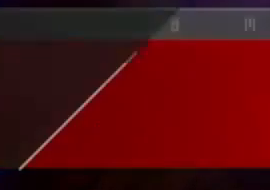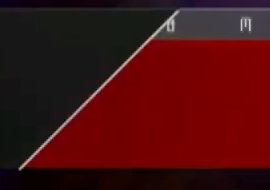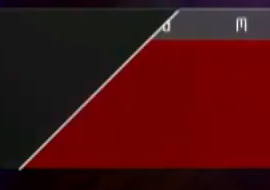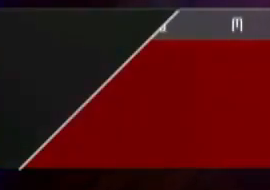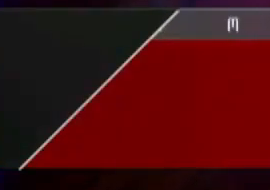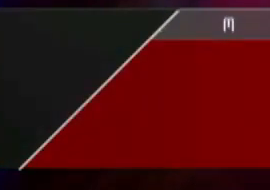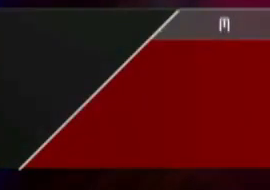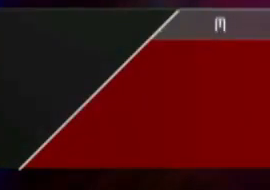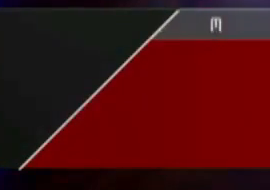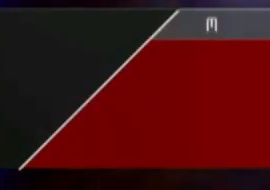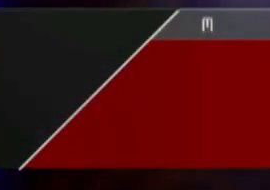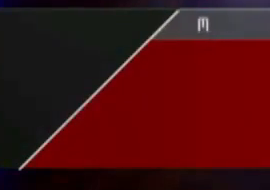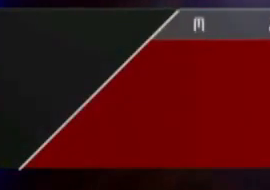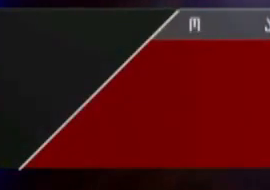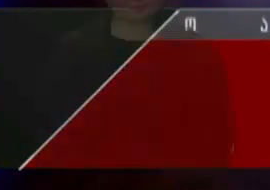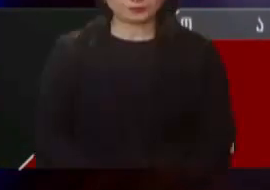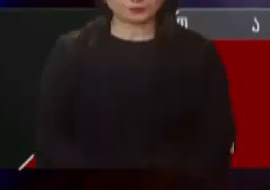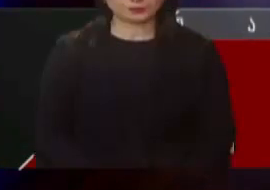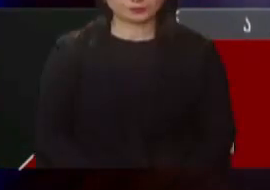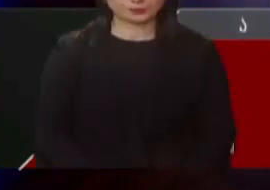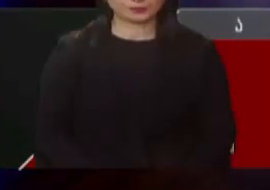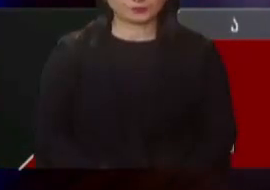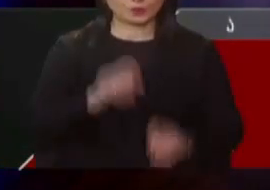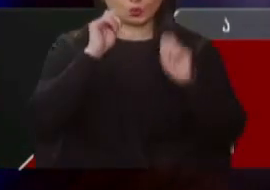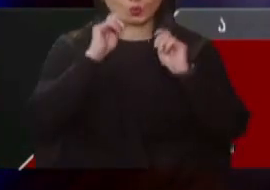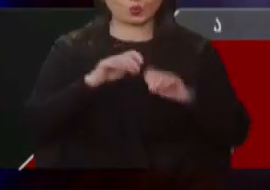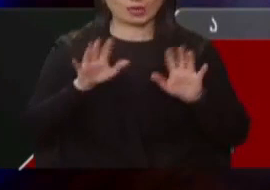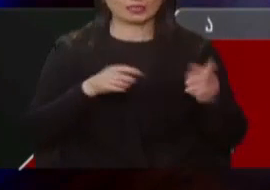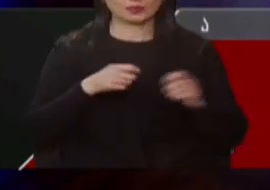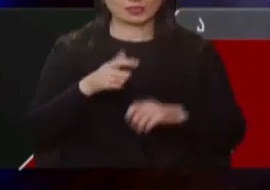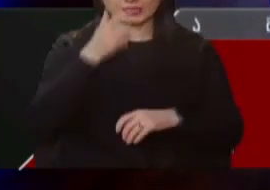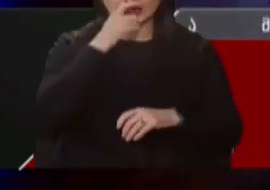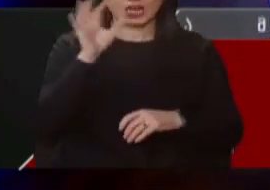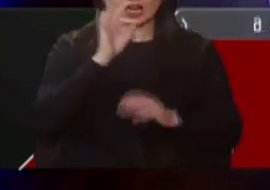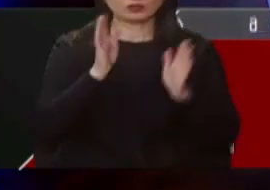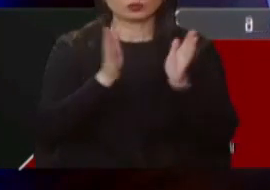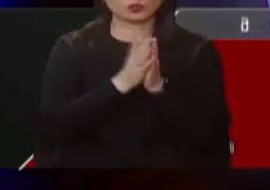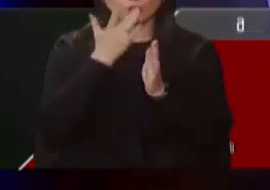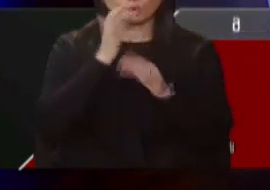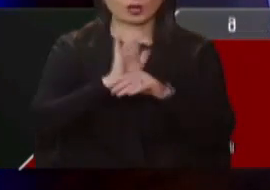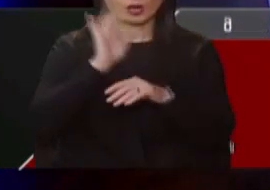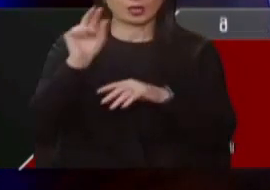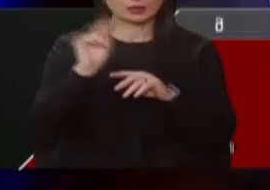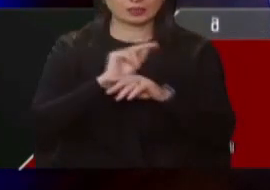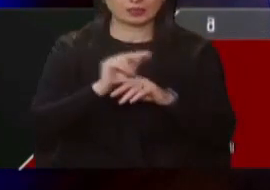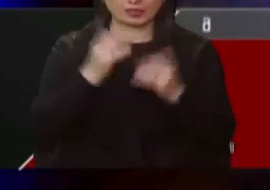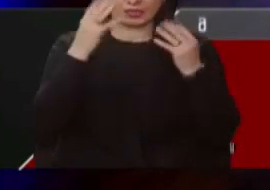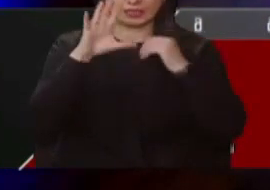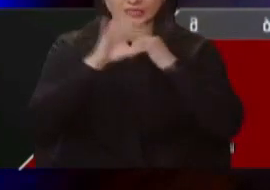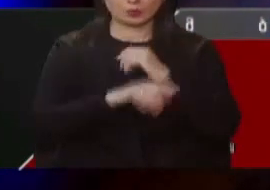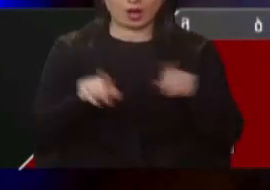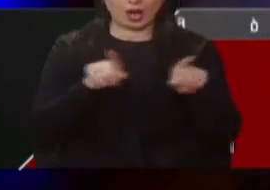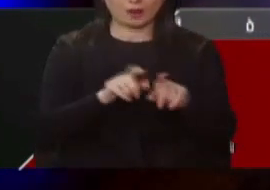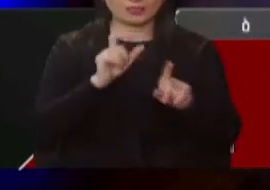Ucrainis prezidenti sakartvelos khelisuflebas mimartavs Volodymyr Zelensky samkurnalod Mikhail Saakashvili Utskhoetshi gadaqvanas sitkhovs dghis bolos